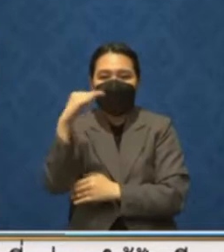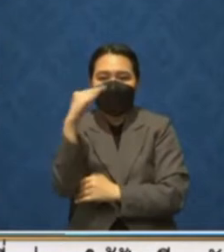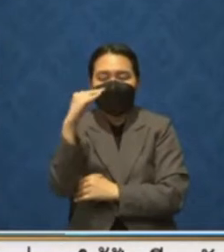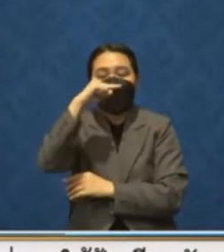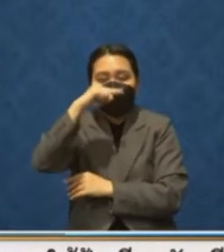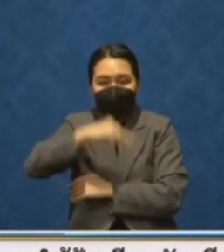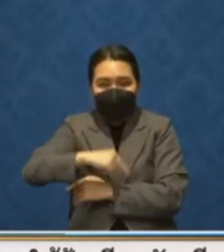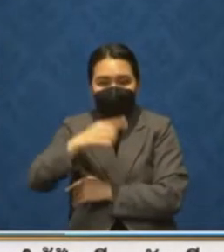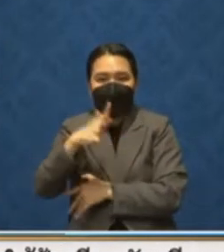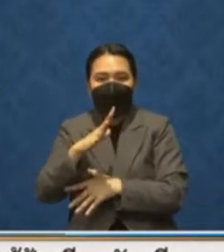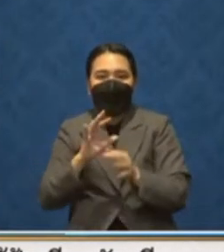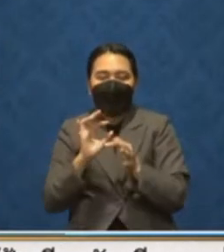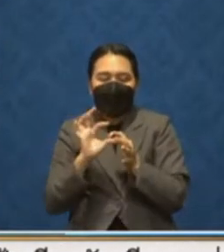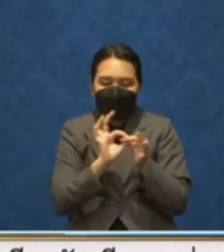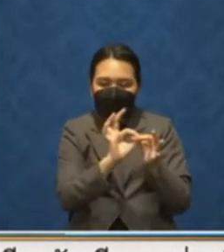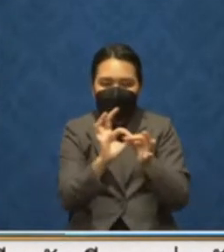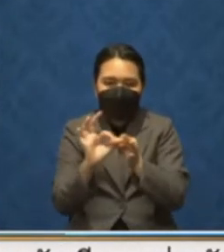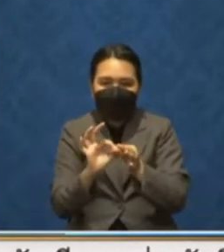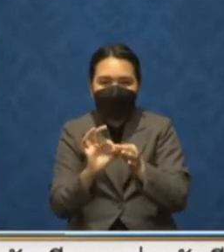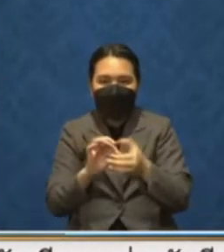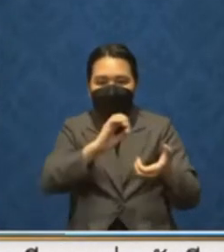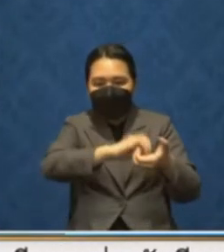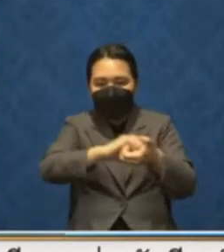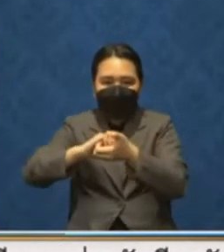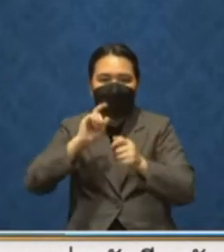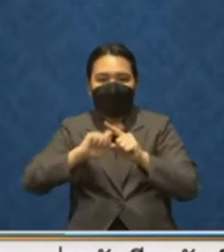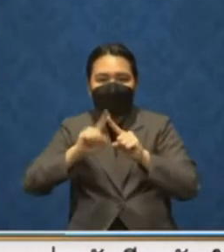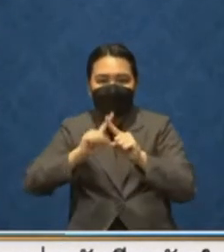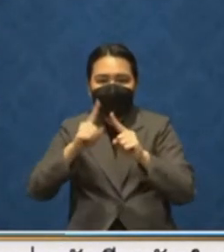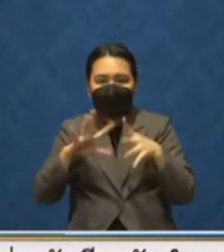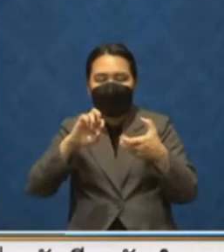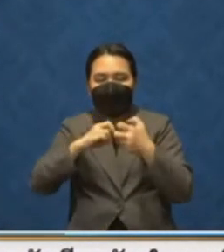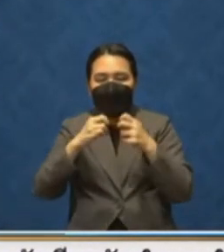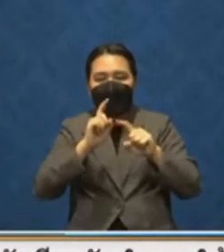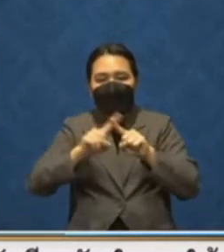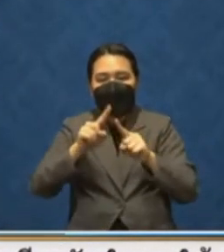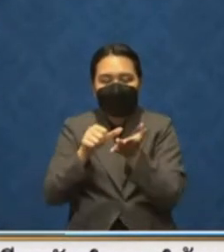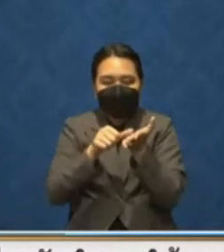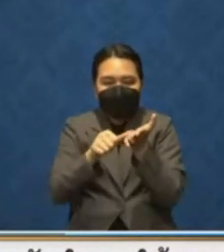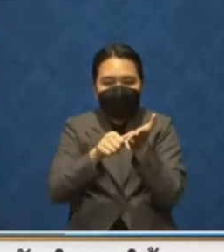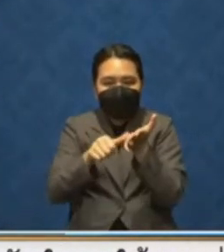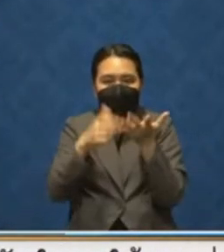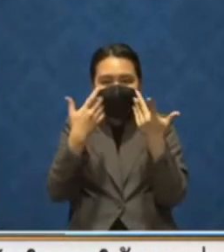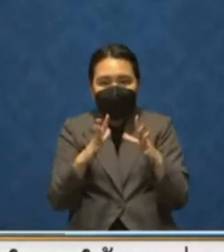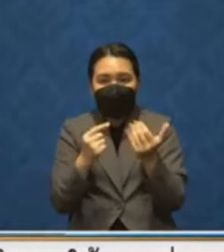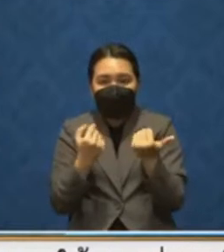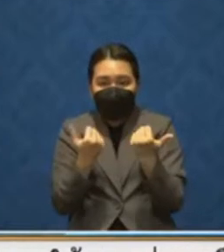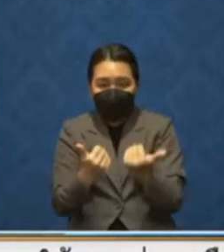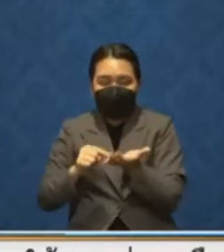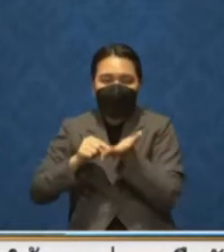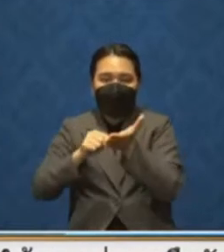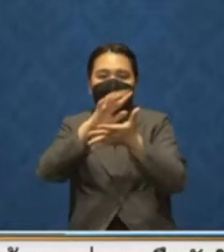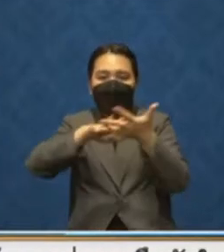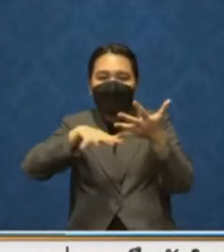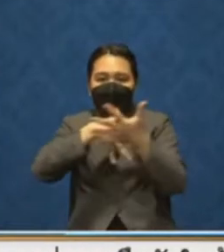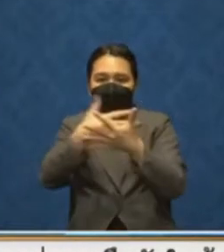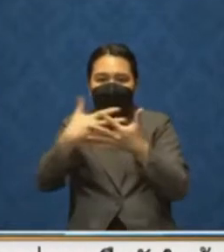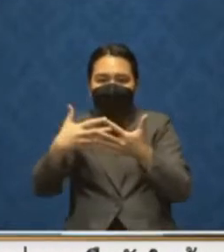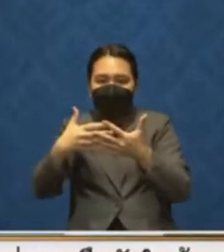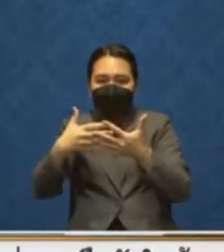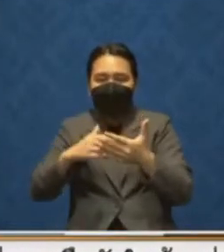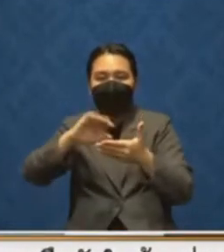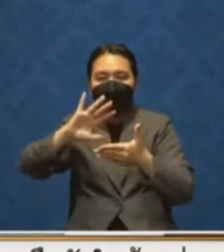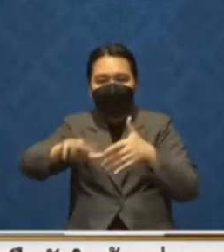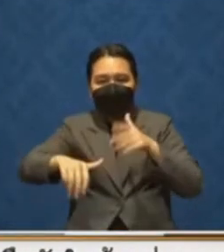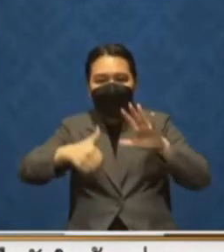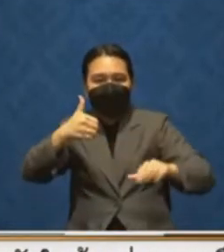ประสานกันที่ 6กล้องเพื่อร่วมกันทำบุญการแก้ปัญหานี้นะครับทั้งนี้เราก็นำเข้าสู่แผนการฟื้นฟูนะครับติดตามแผนการผู้อย่างใกล้